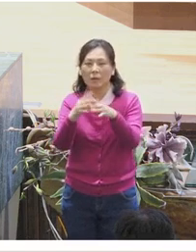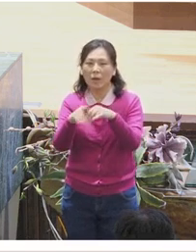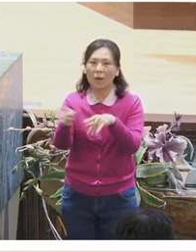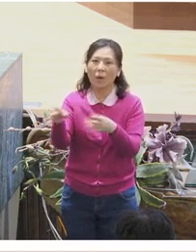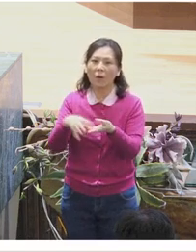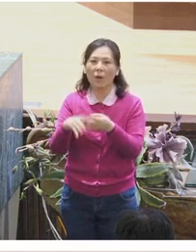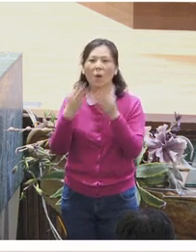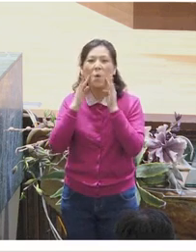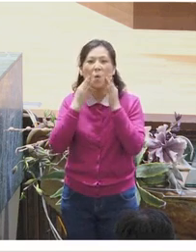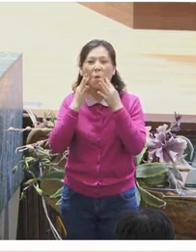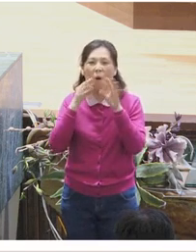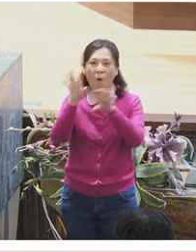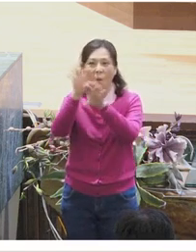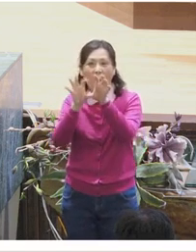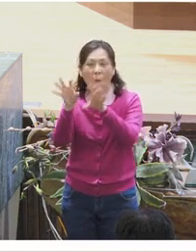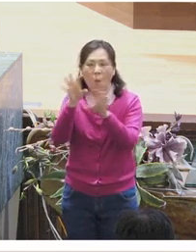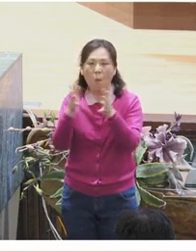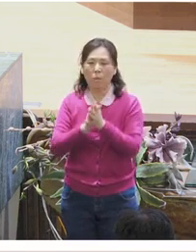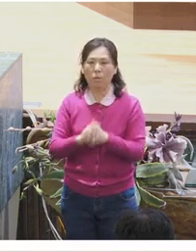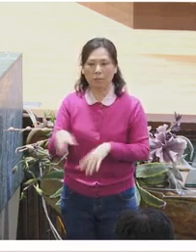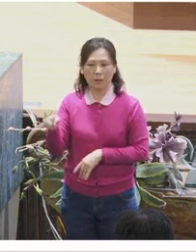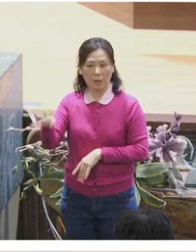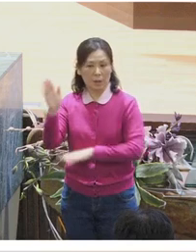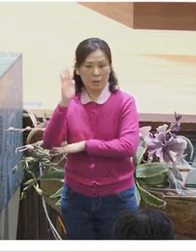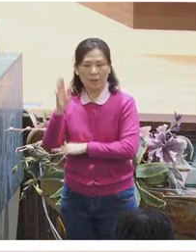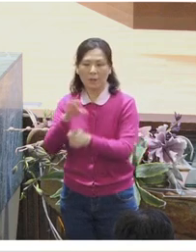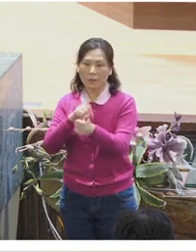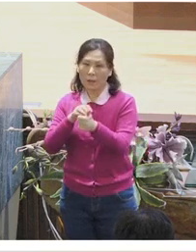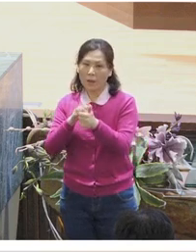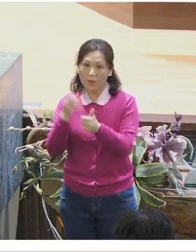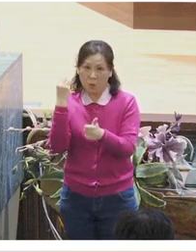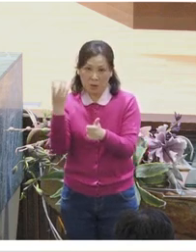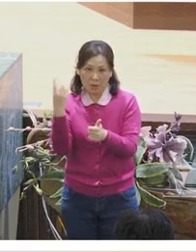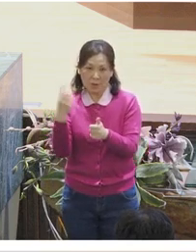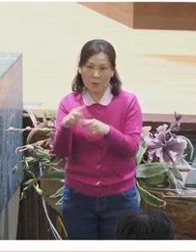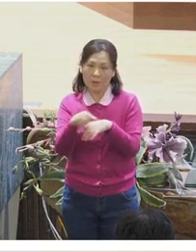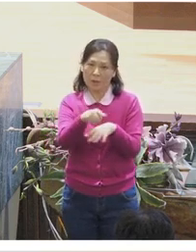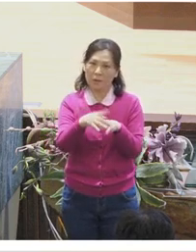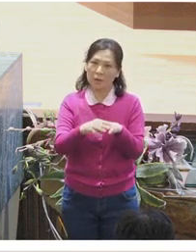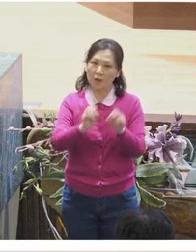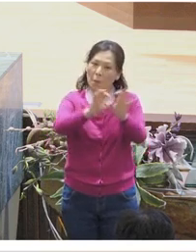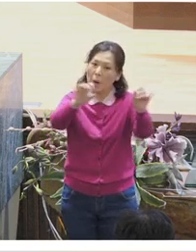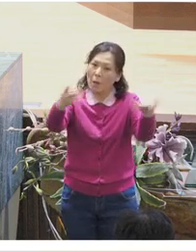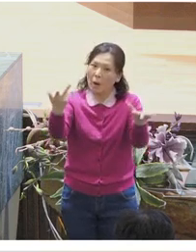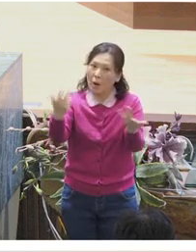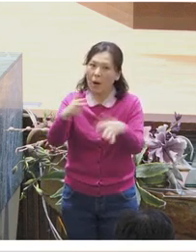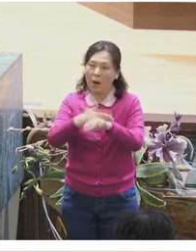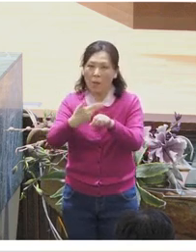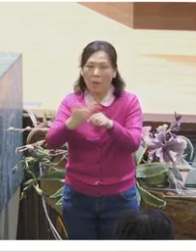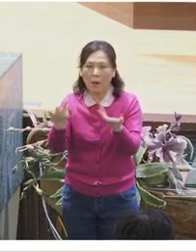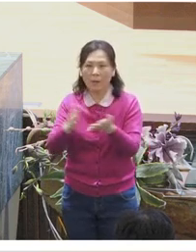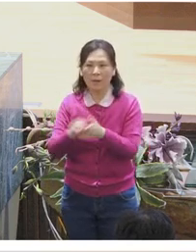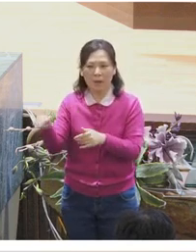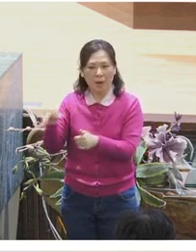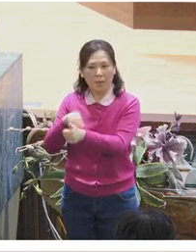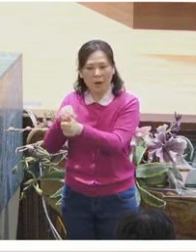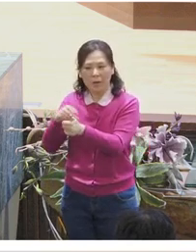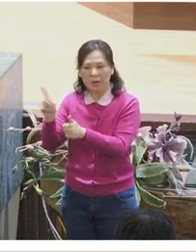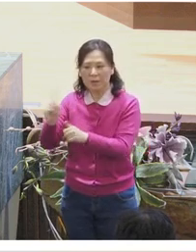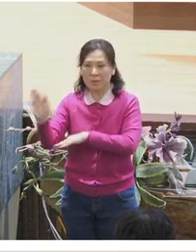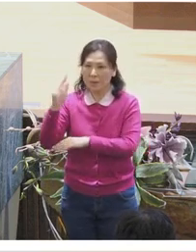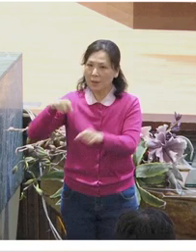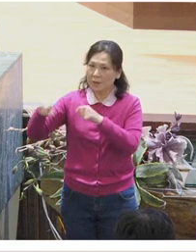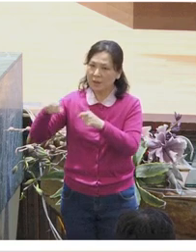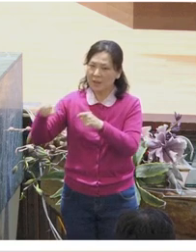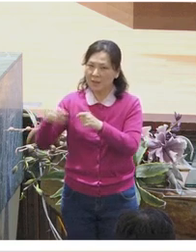能在学习就是新媒体或者学习一些事情的时候，他可能学到的是怎么样把政策包装给